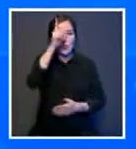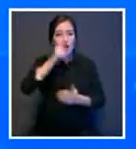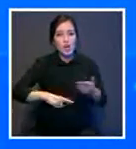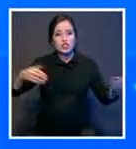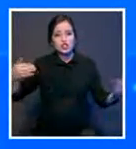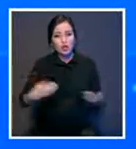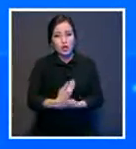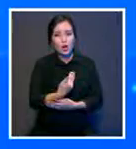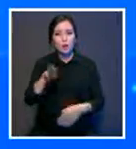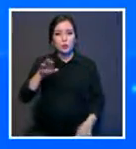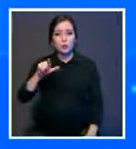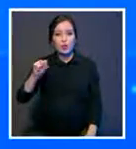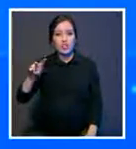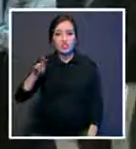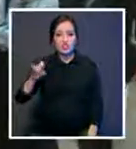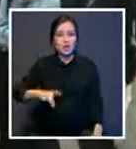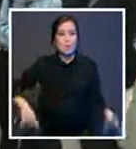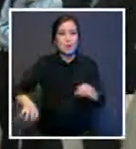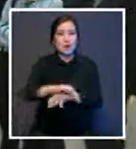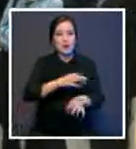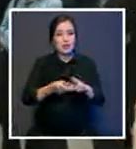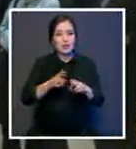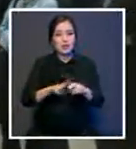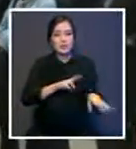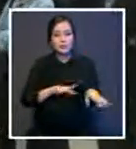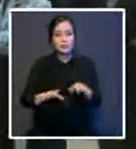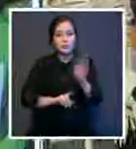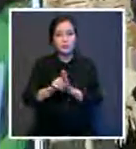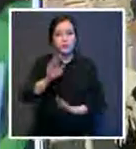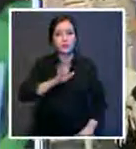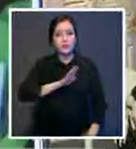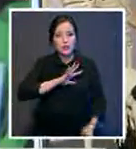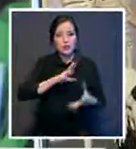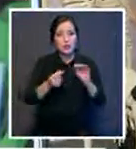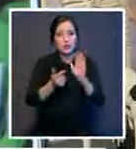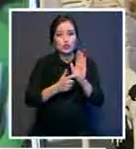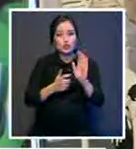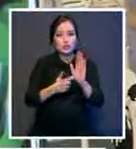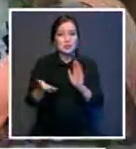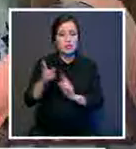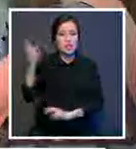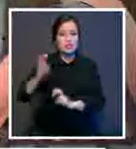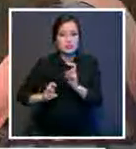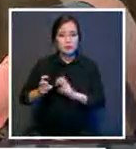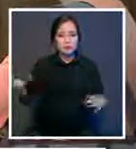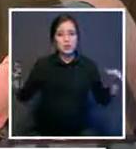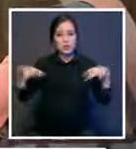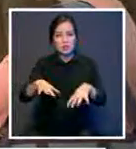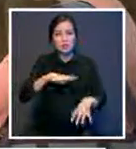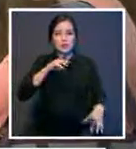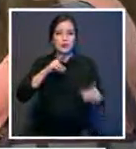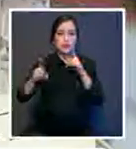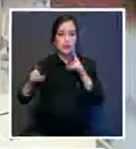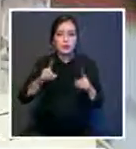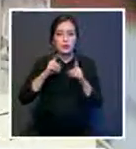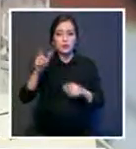туған жер жобасының аясында ұйымдастырылды. Шара еліміз бен алыс жақын шетелдерден 700-ге тарта кәсіпкердің басын біріктіріп отыр. Форумға келген